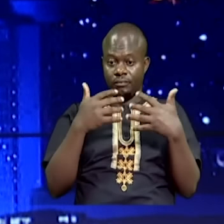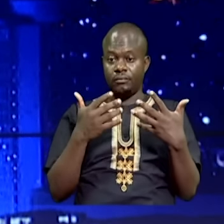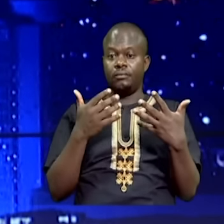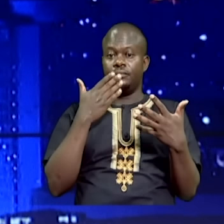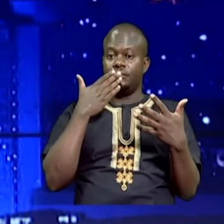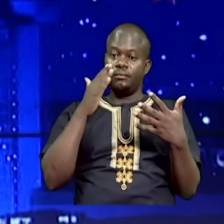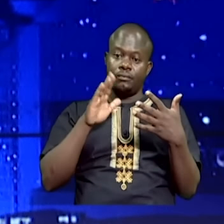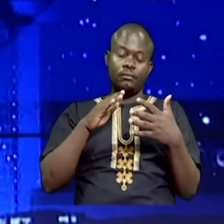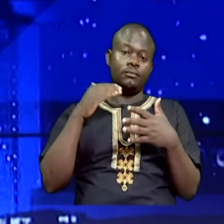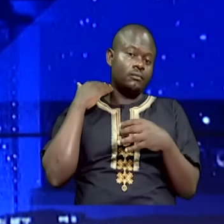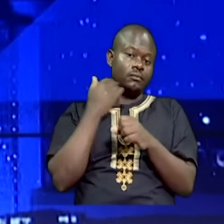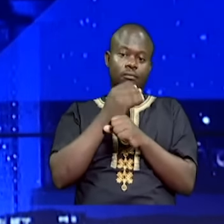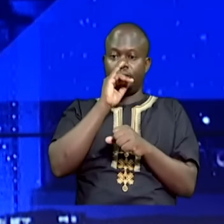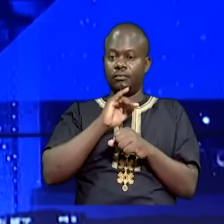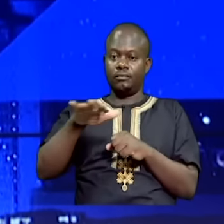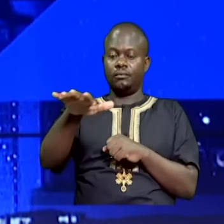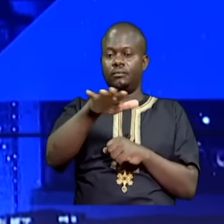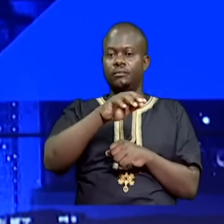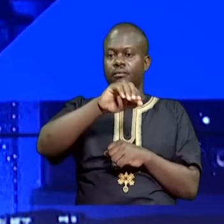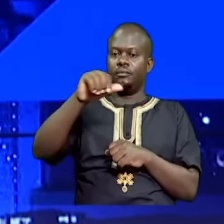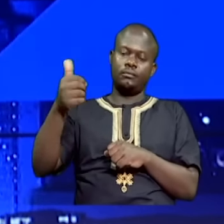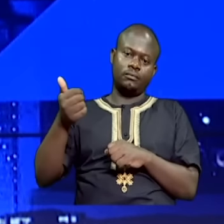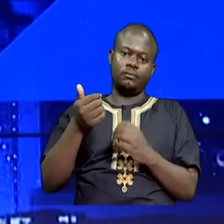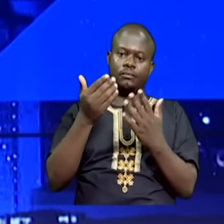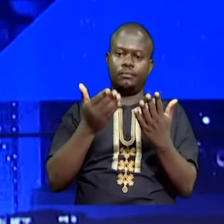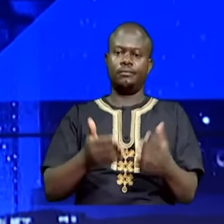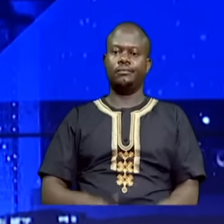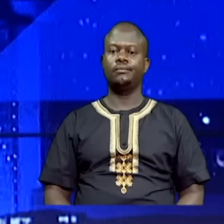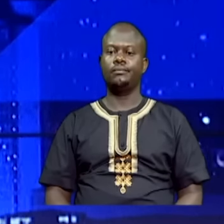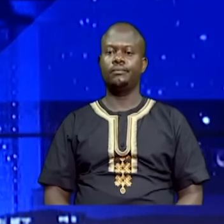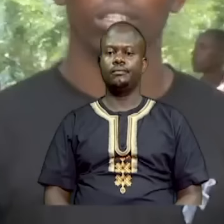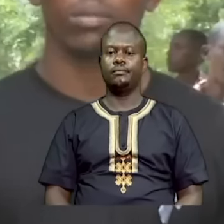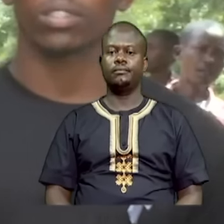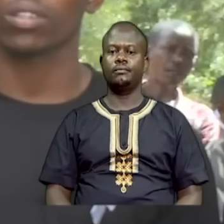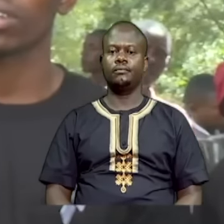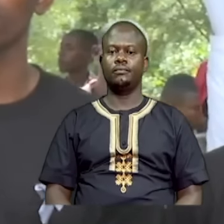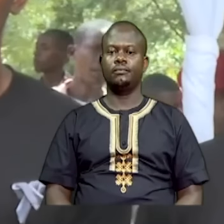bwa Jenoside yakorewe Abatutsi muri aka gace. Ibindi kuri inkuru na Consolate Kamagaju.